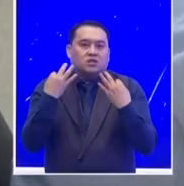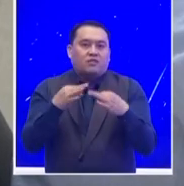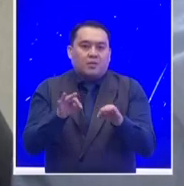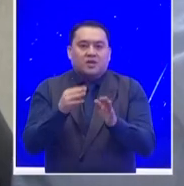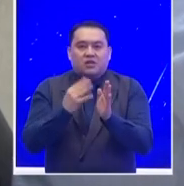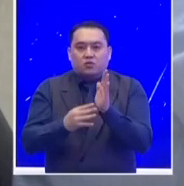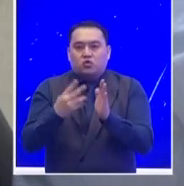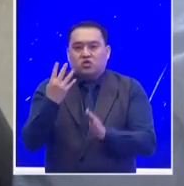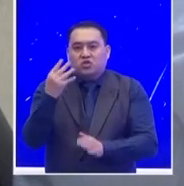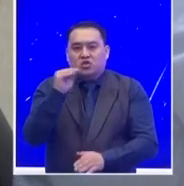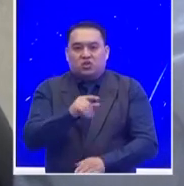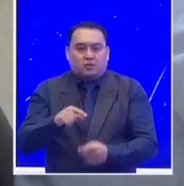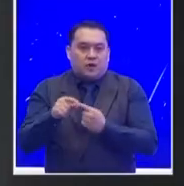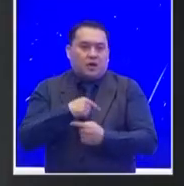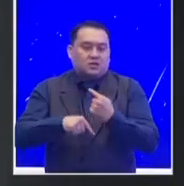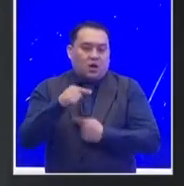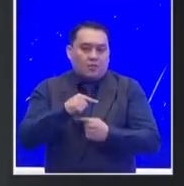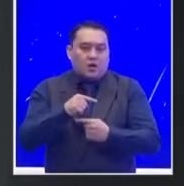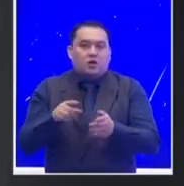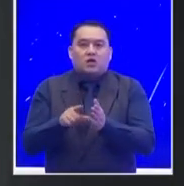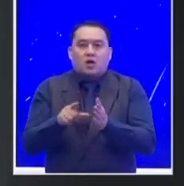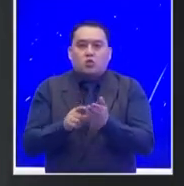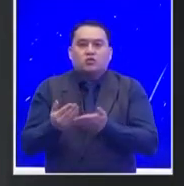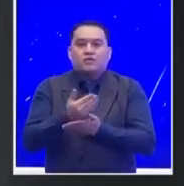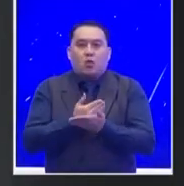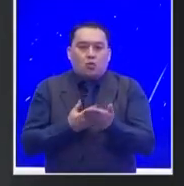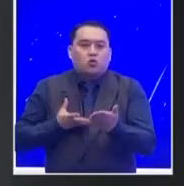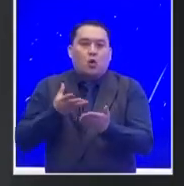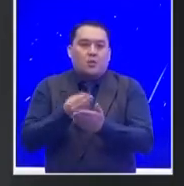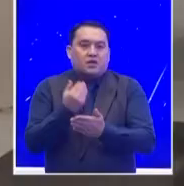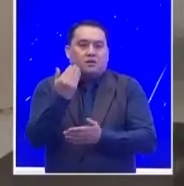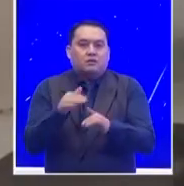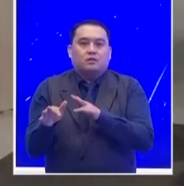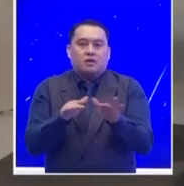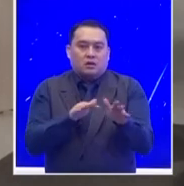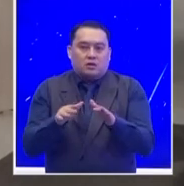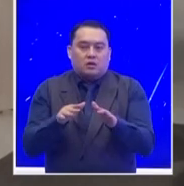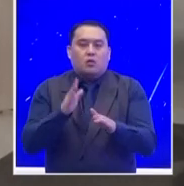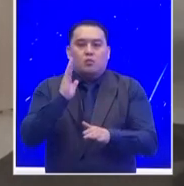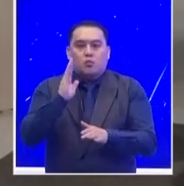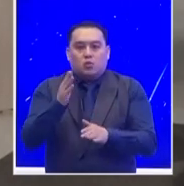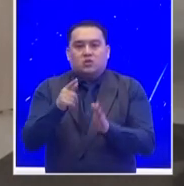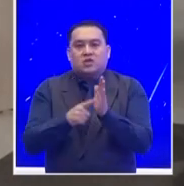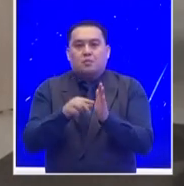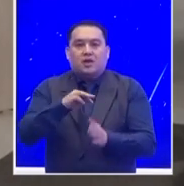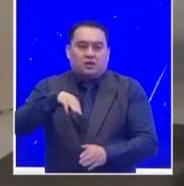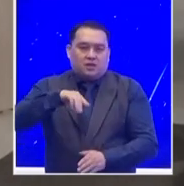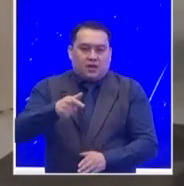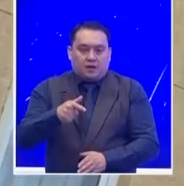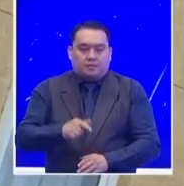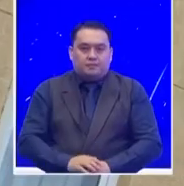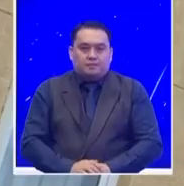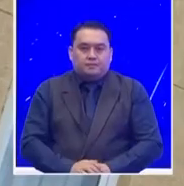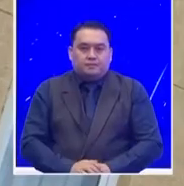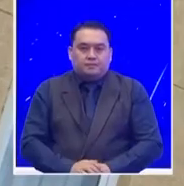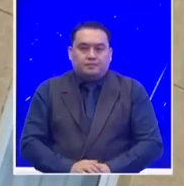более 94 тысяч предпринимателей. Сумма налоговых сборов, неуплаченных от их деятельности, составит порядка 7 миллиардов тенге.